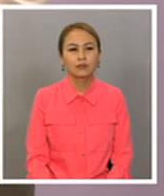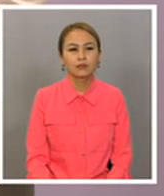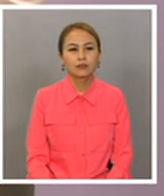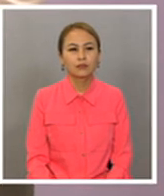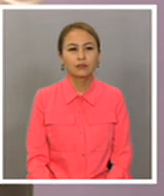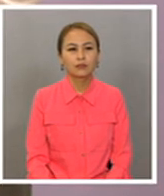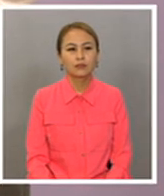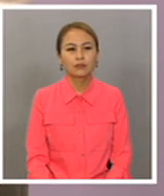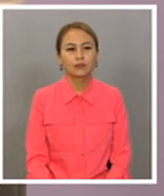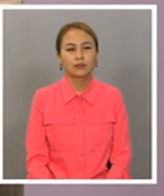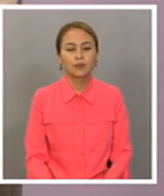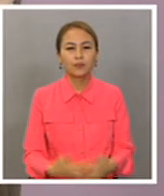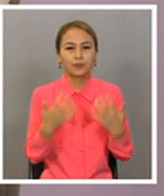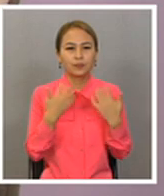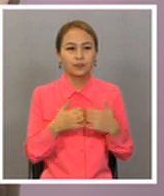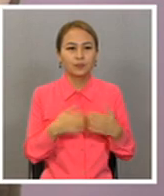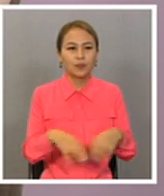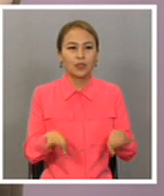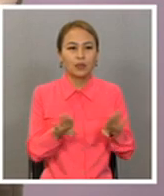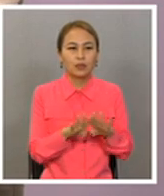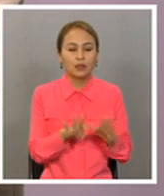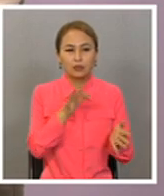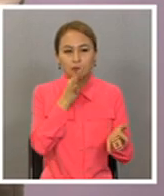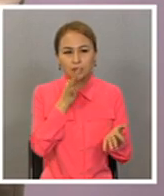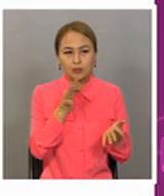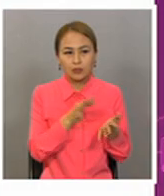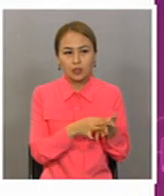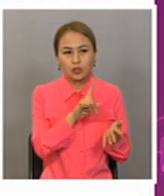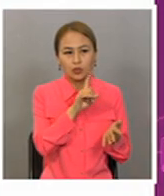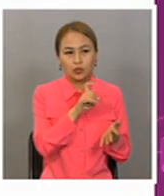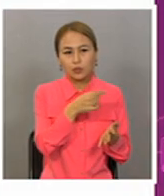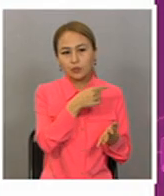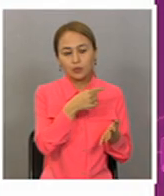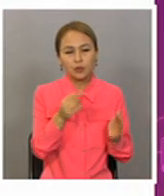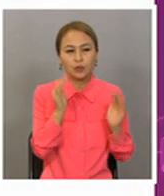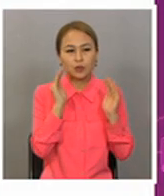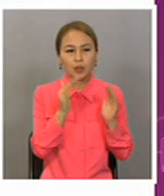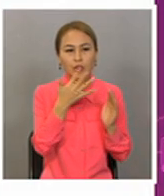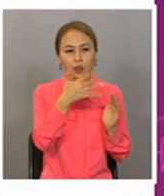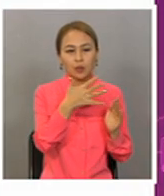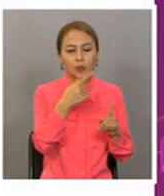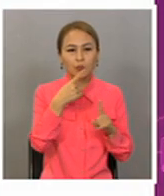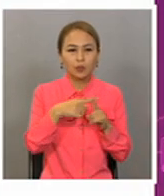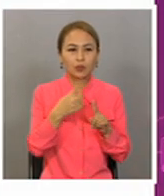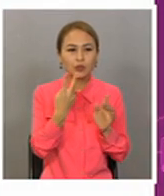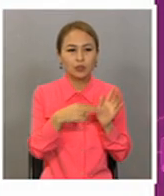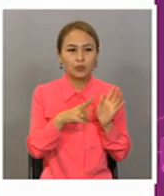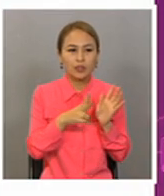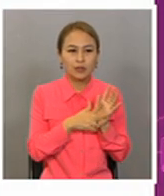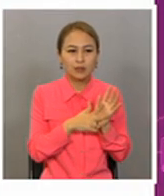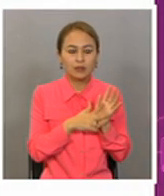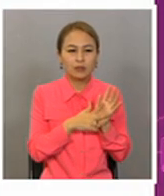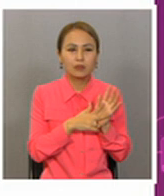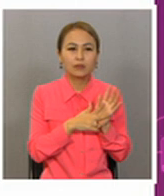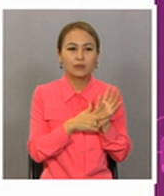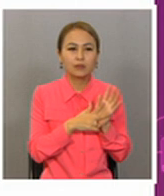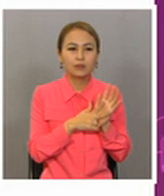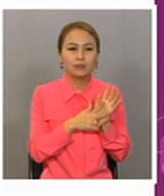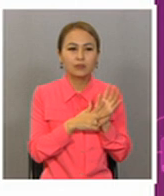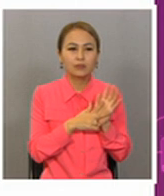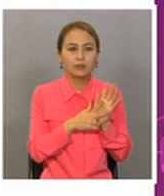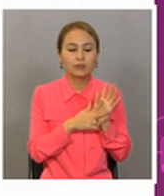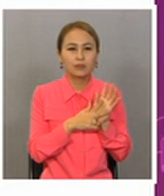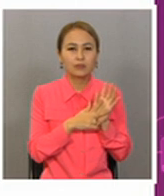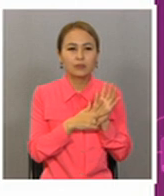Eseptin şeşuğuna nazar aударayık. 100 kilogramdan 50 және 28 сандарының қосындысын